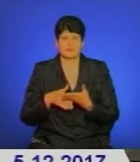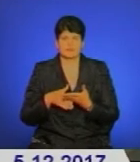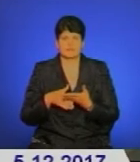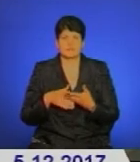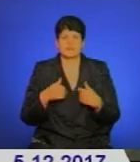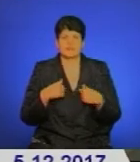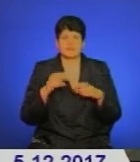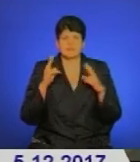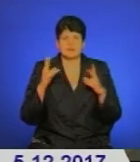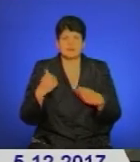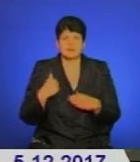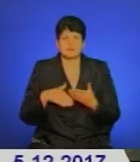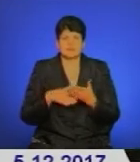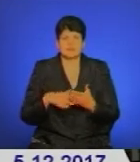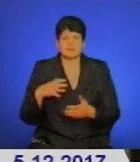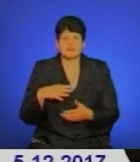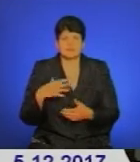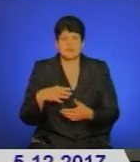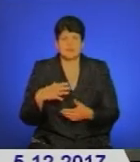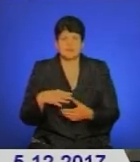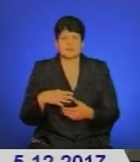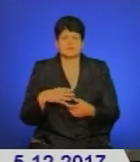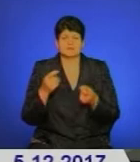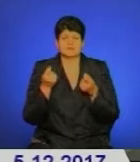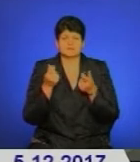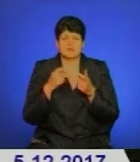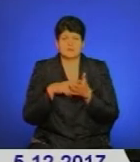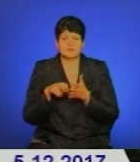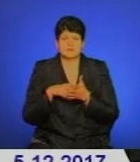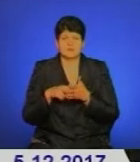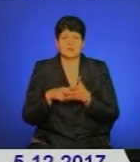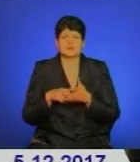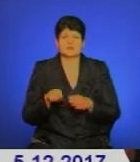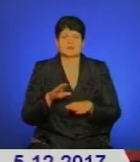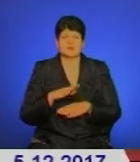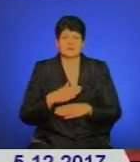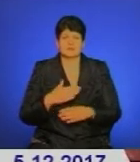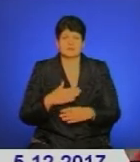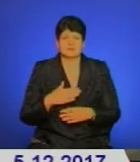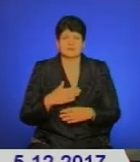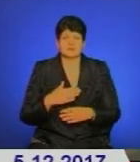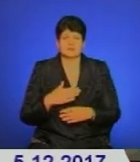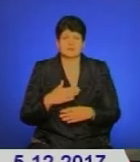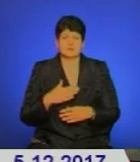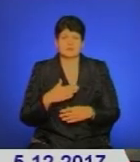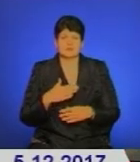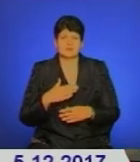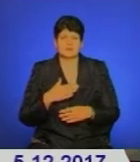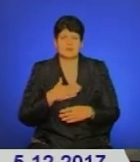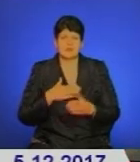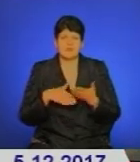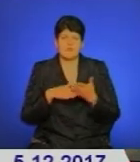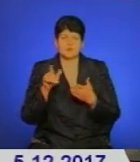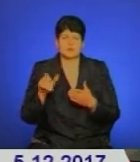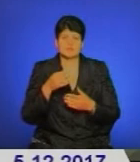Я не знаю, я чекав з дому якоїсь листівочки. Як загинув мій командир, Міхнюк Олег Іванович, він мені